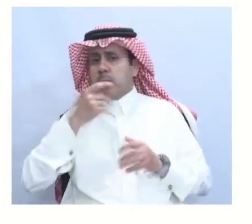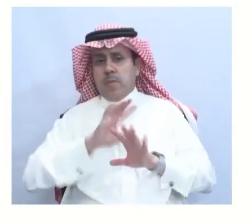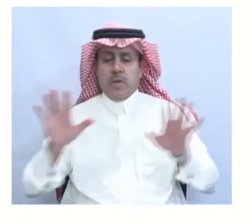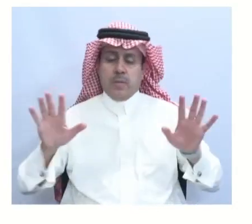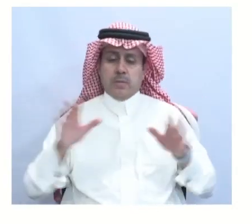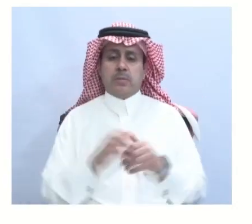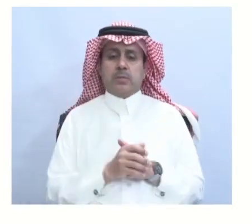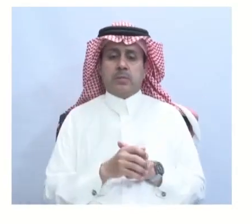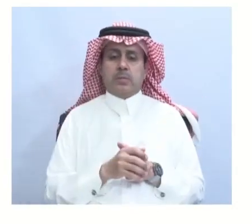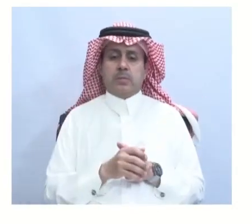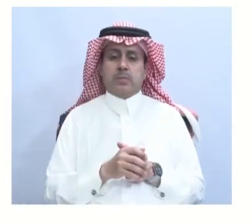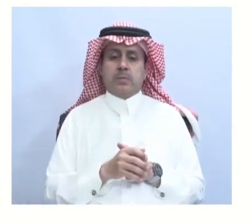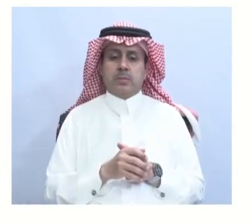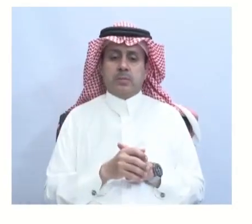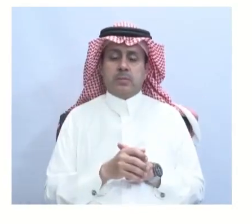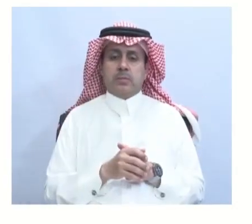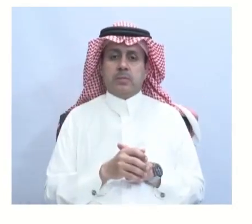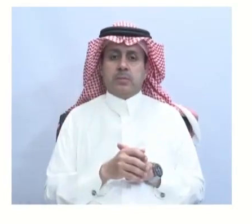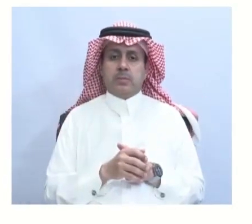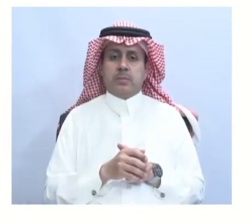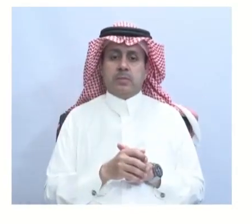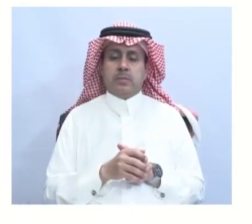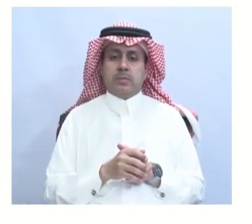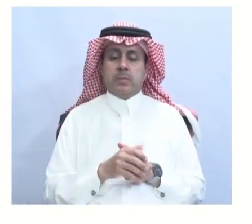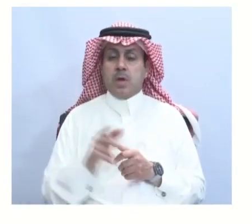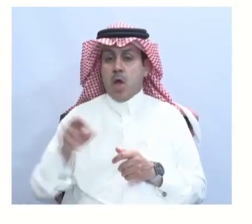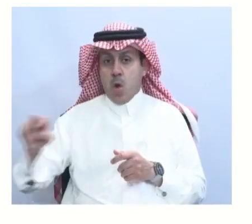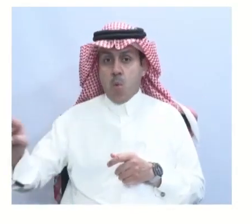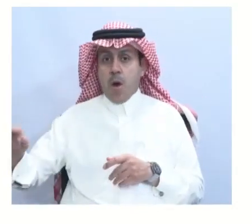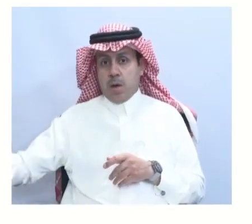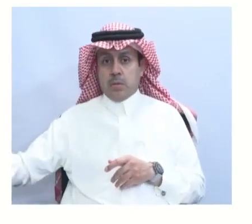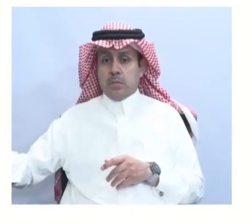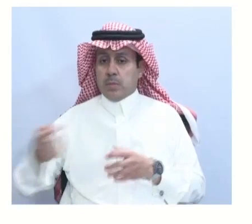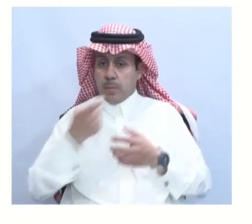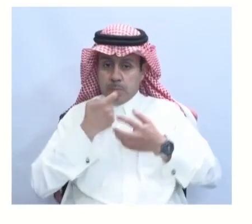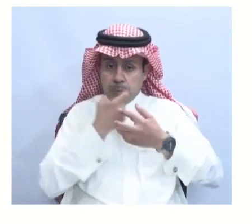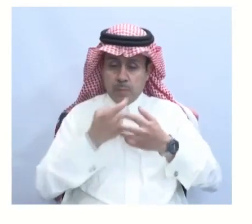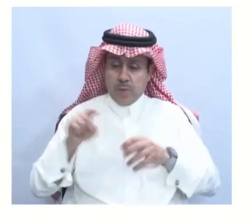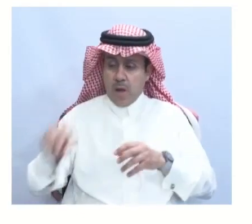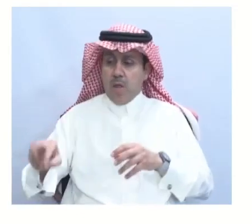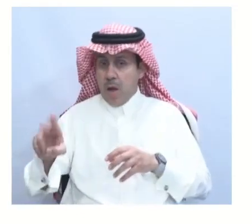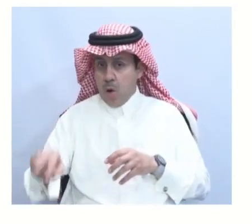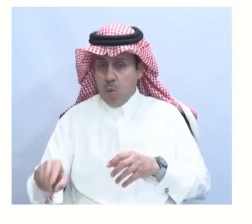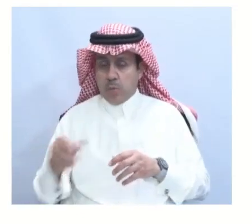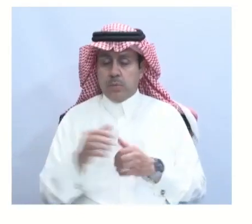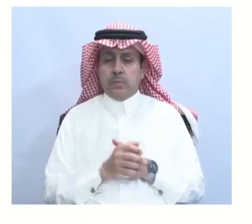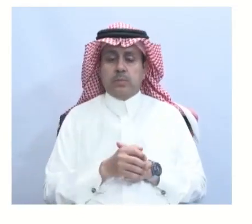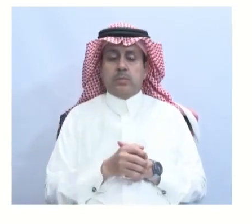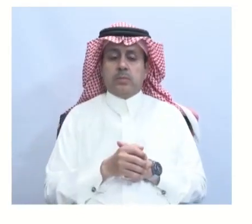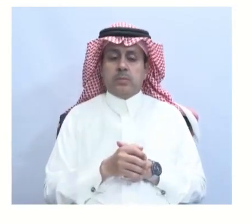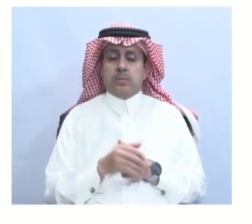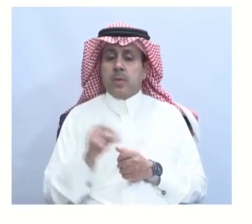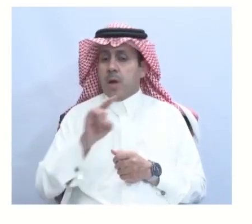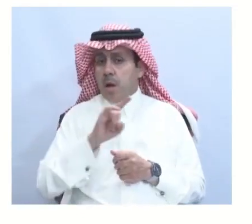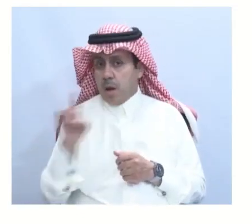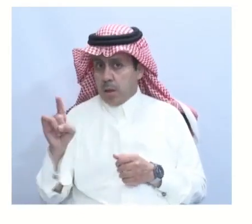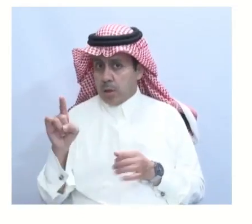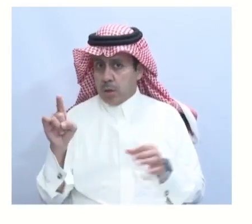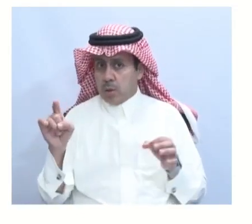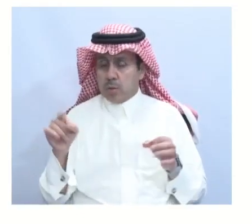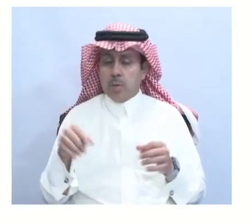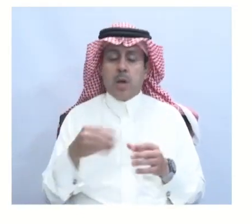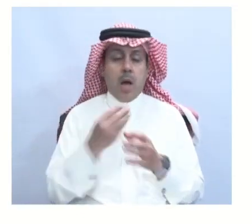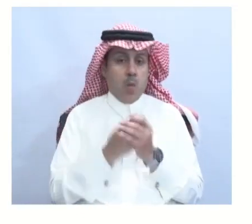اخوه من ابيه وامه او من ابيه او من امه بالنسب فما حالهم فانهم لا يصبحون